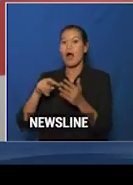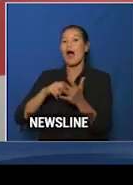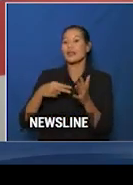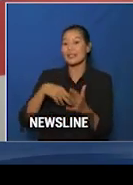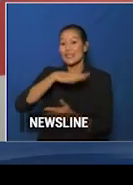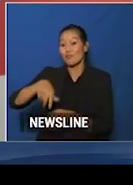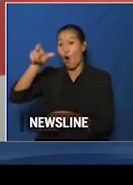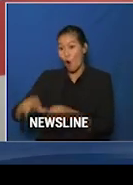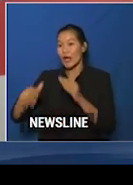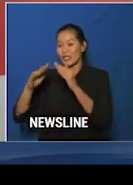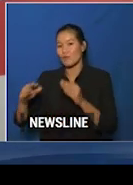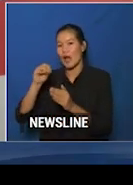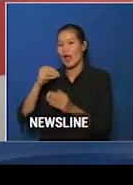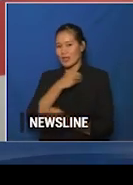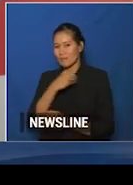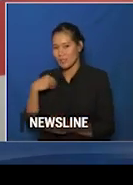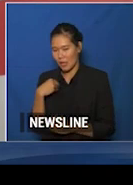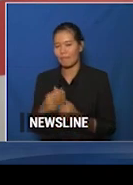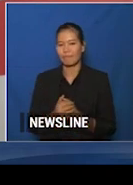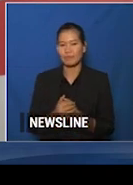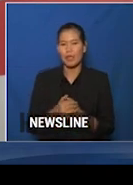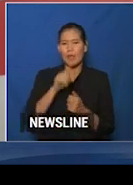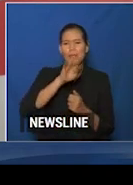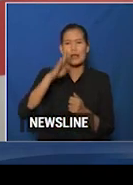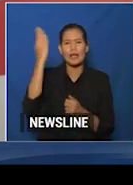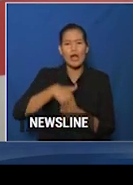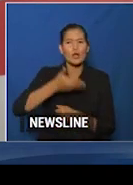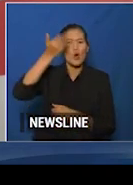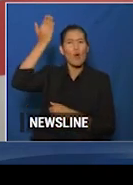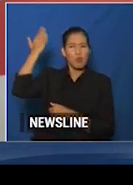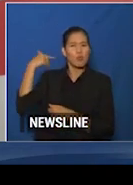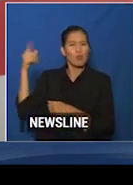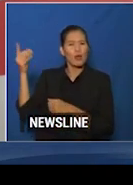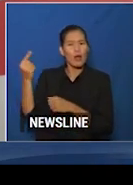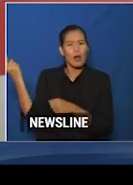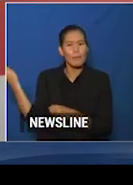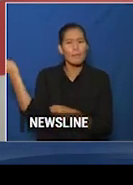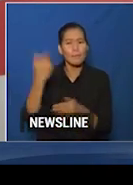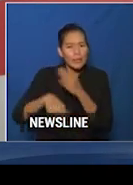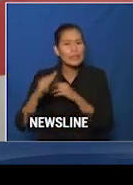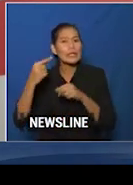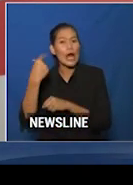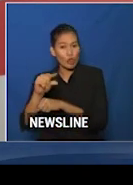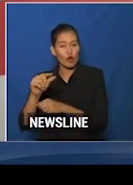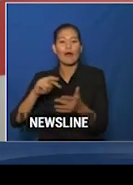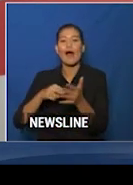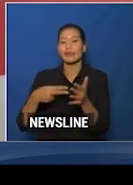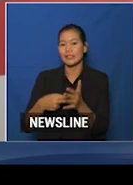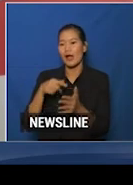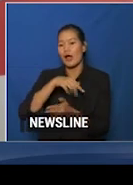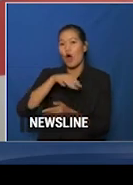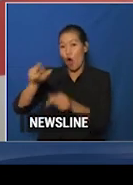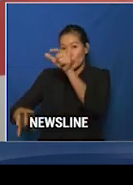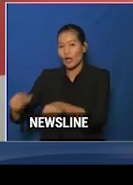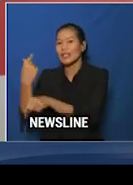orang apabila dia juga pernah melakukan aktifitas di kantor maka seluruh orang yang di kantor di dalam ruang kerja itu akan kita lakukan pemeriksaan